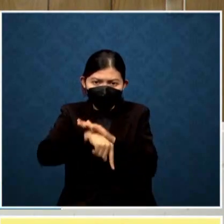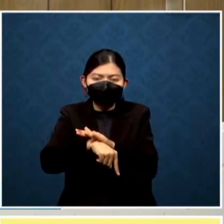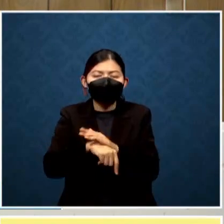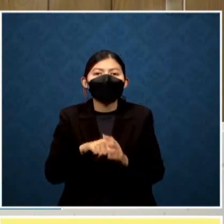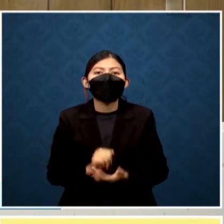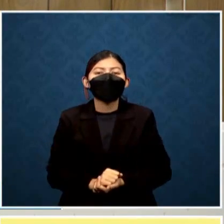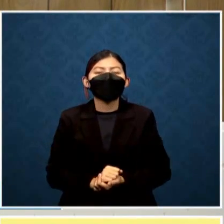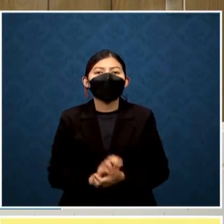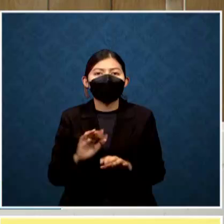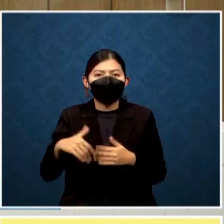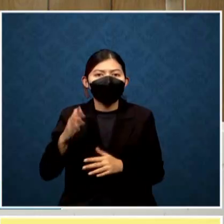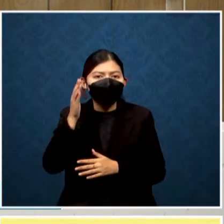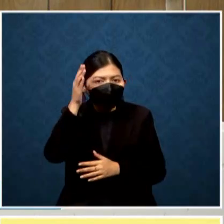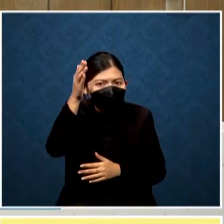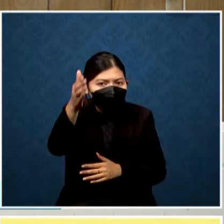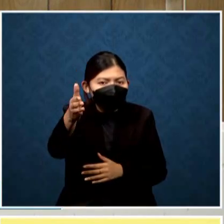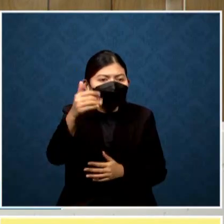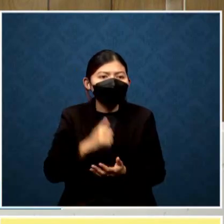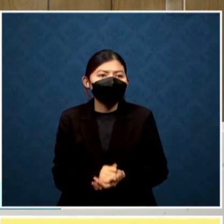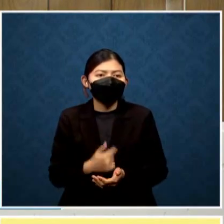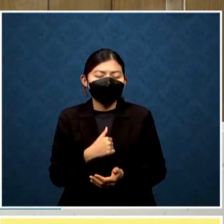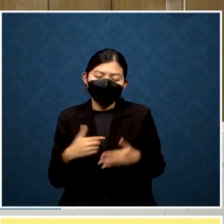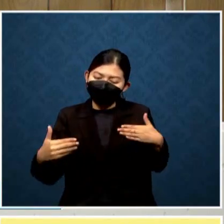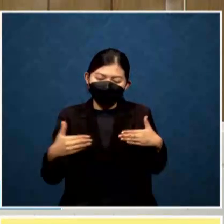รียนถามดีก็ตรงกันใจผมก็ว่า